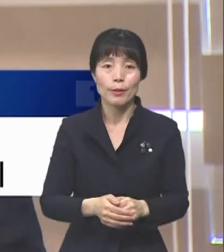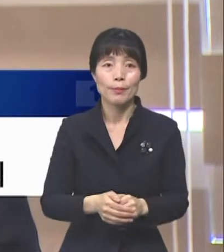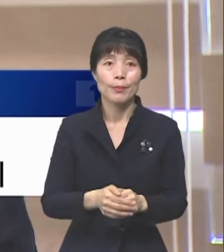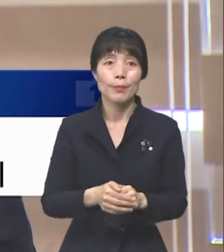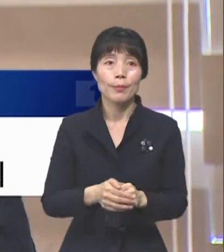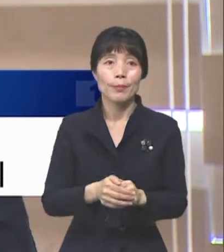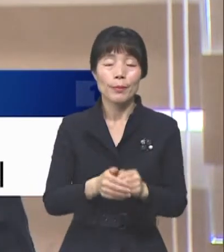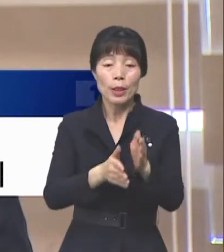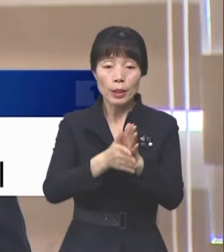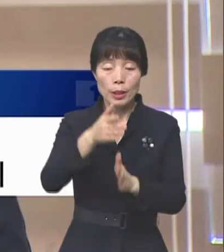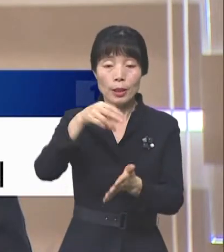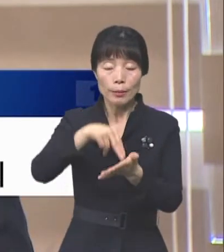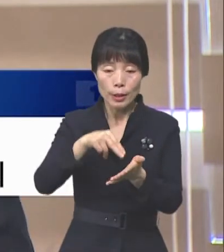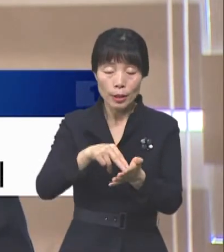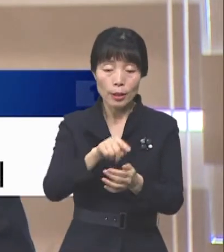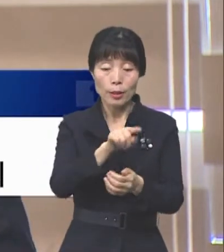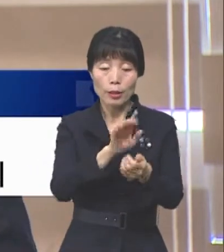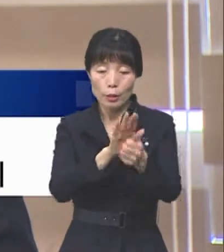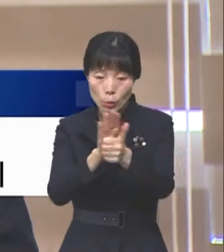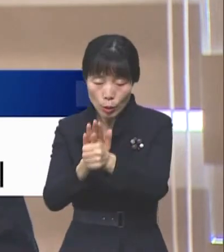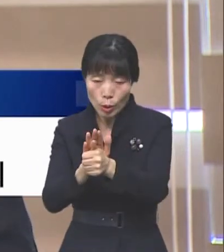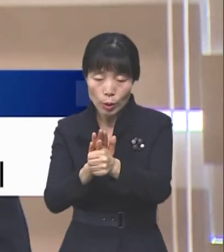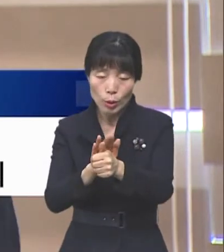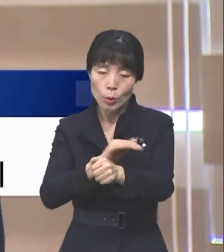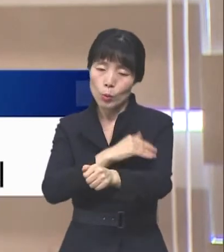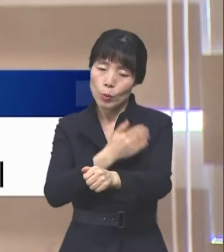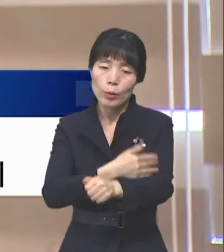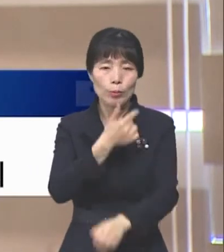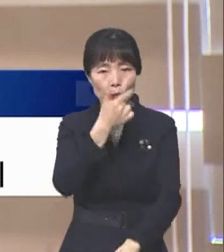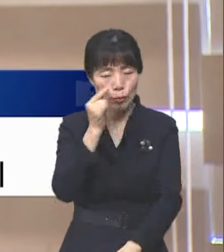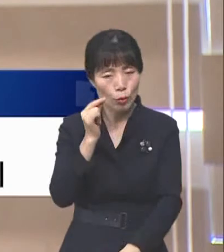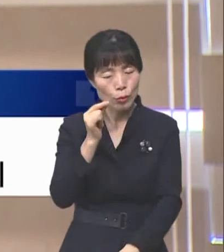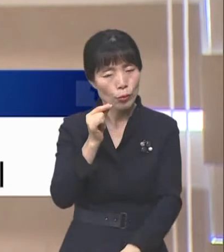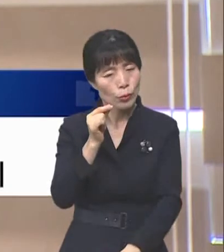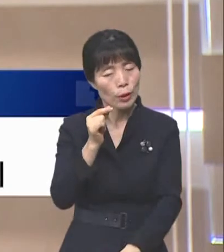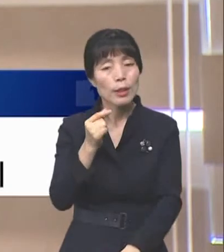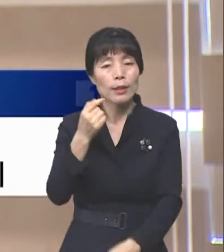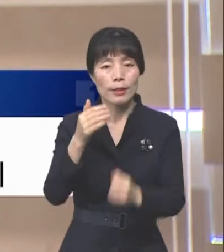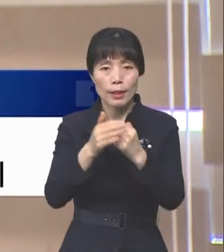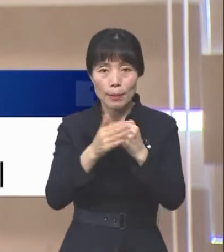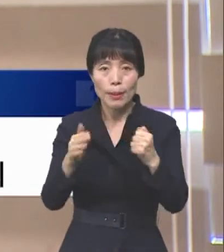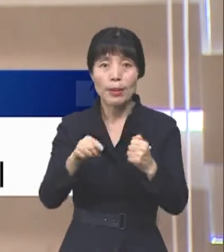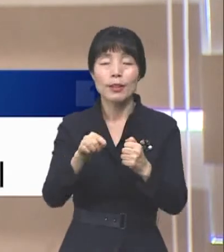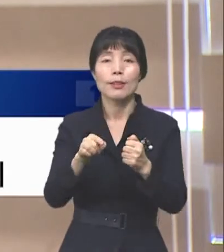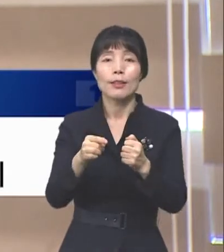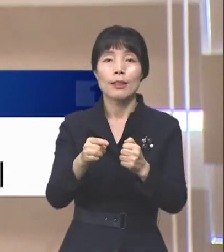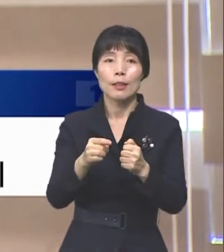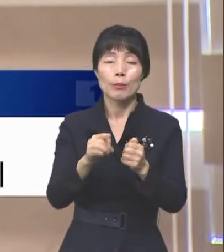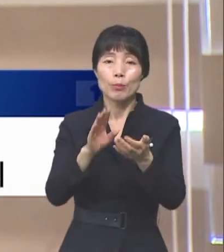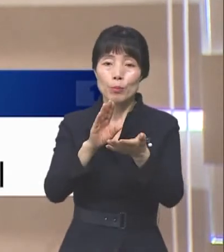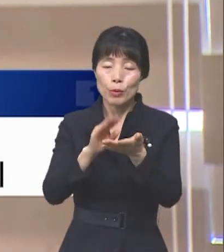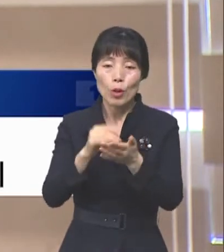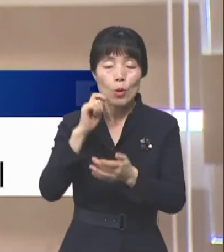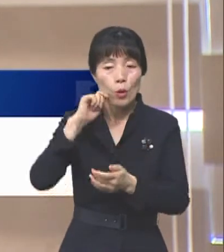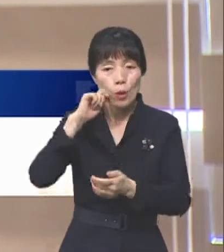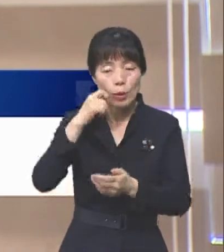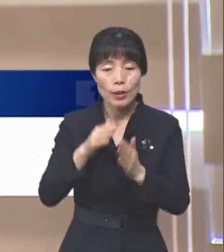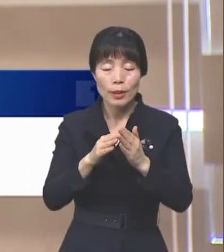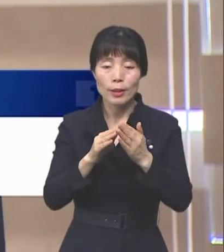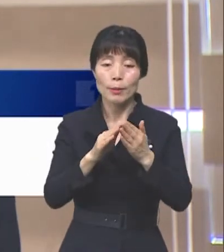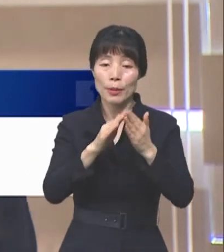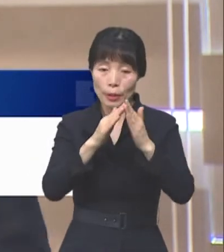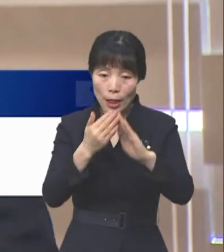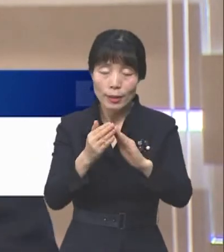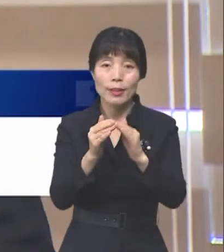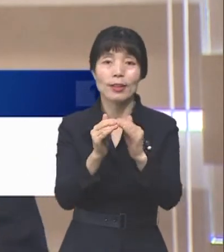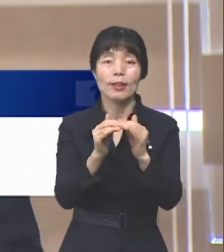지방정부의 권한이 상대적으로 상당히 적습니다. 거의 없다시피 하기 때문에 이러한 그 비소득 빈곤층의 생계